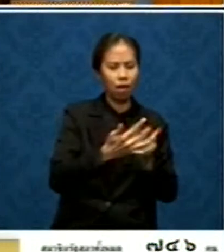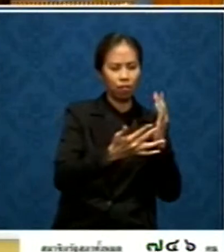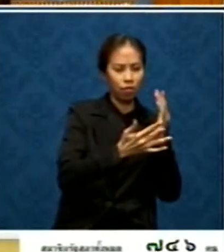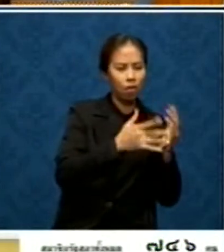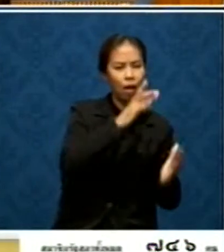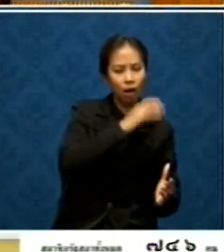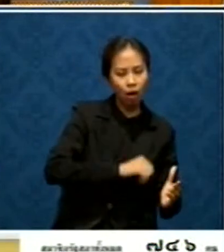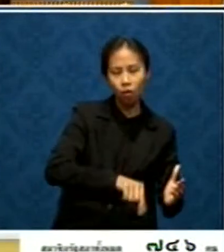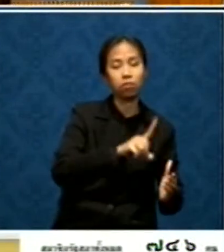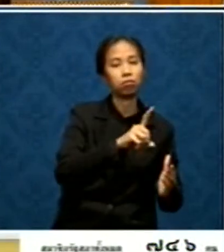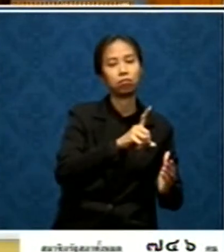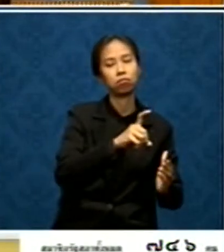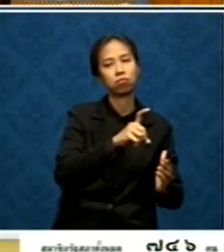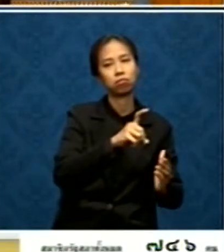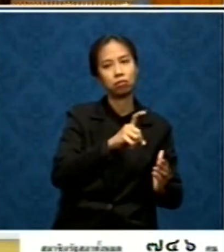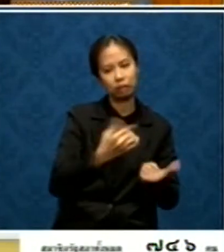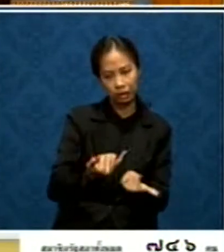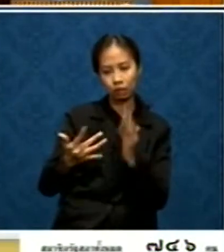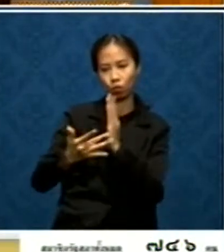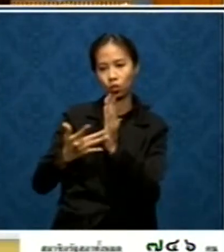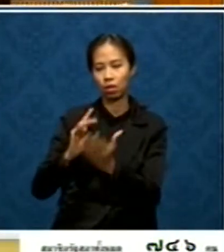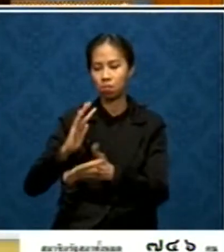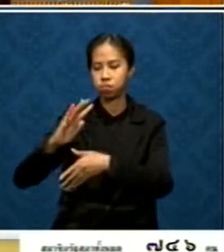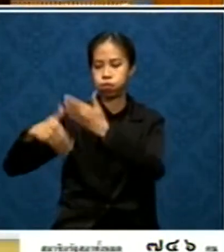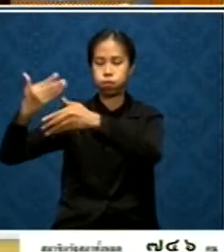โลยีแบบก้าวกระโดด